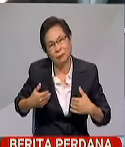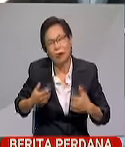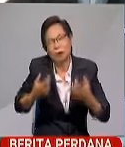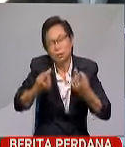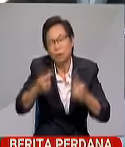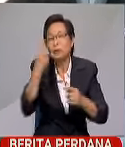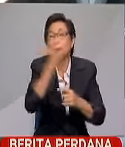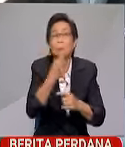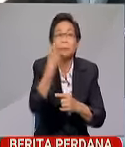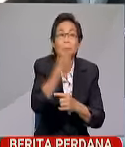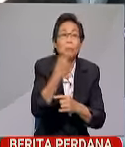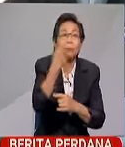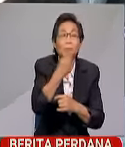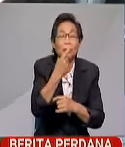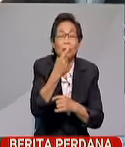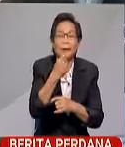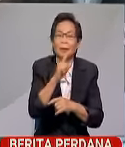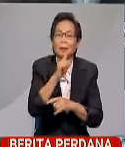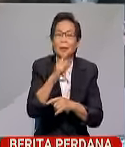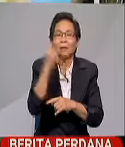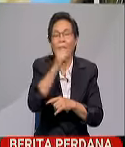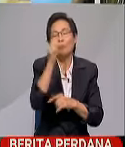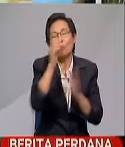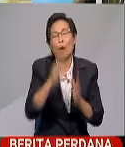siapa-siapa, hati-hati semula, jangan takut-takut lah.